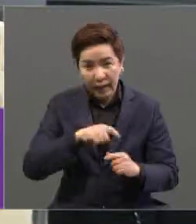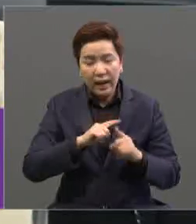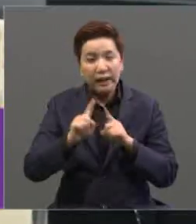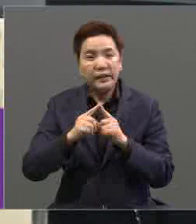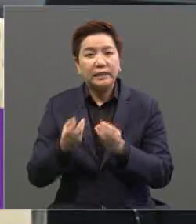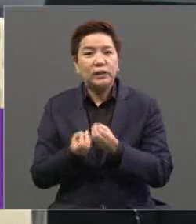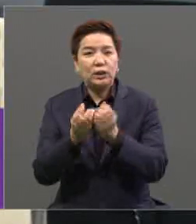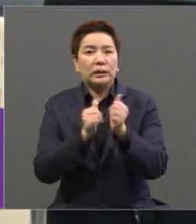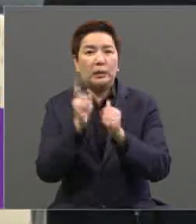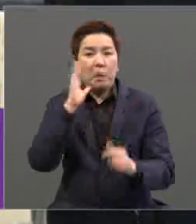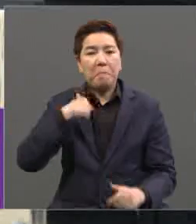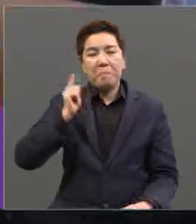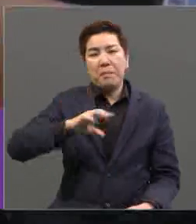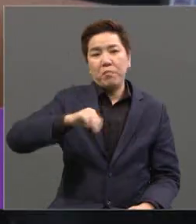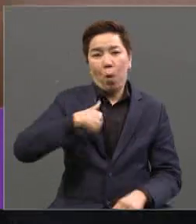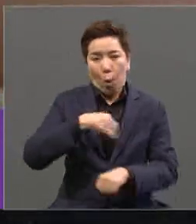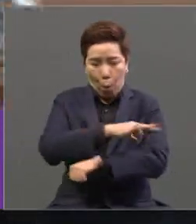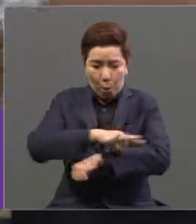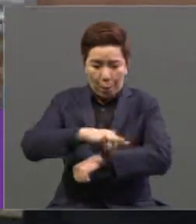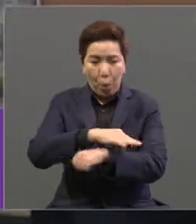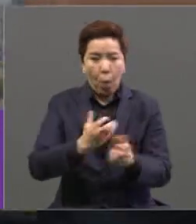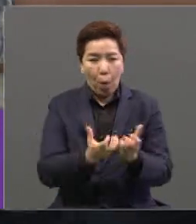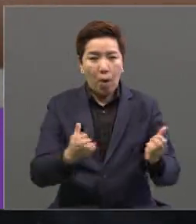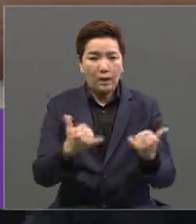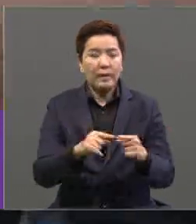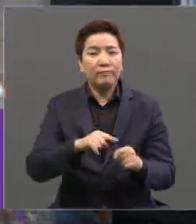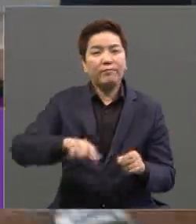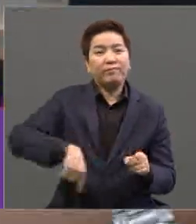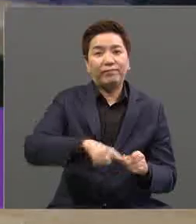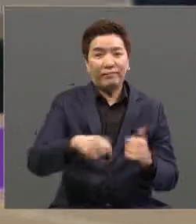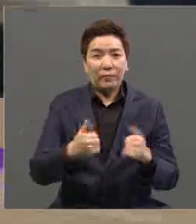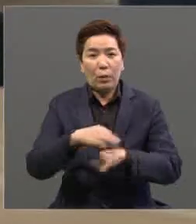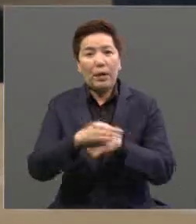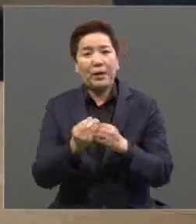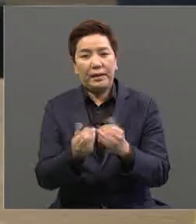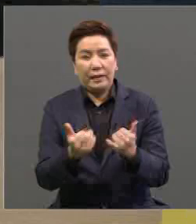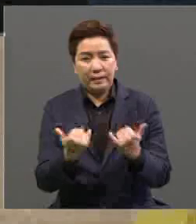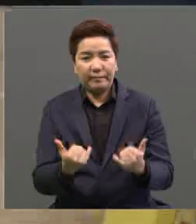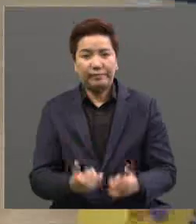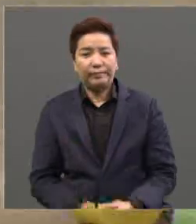ไปสู่การเป็นเมืองหลวงของการออกแบบของเล่นวิทยาศาสตร์อีกด้วยครับ